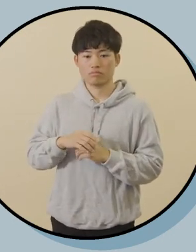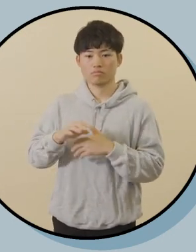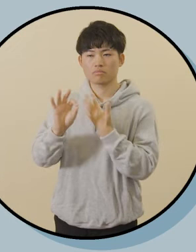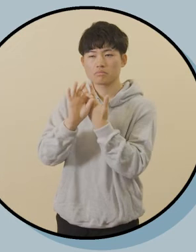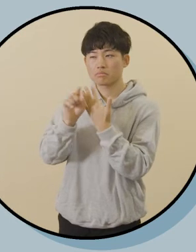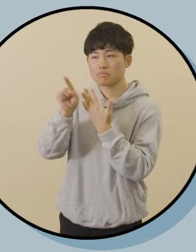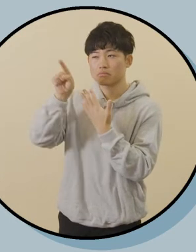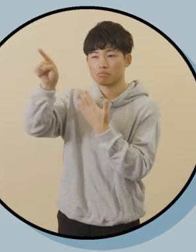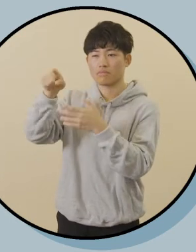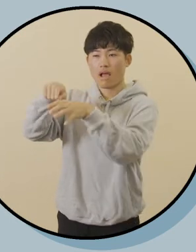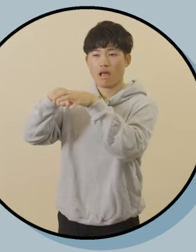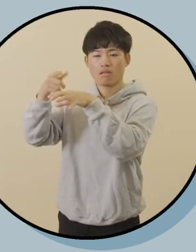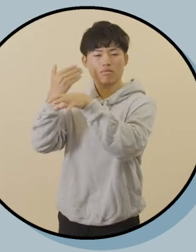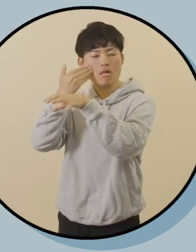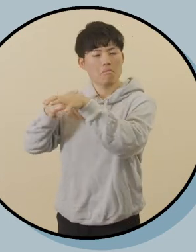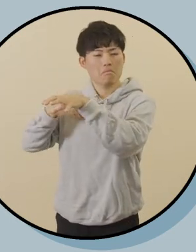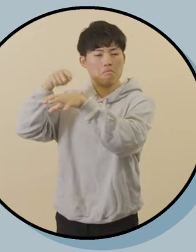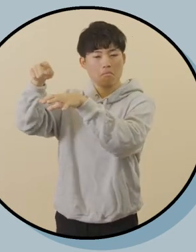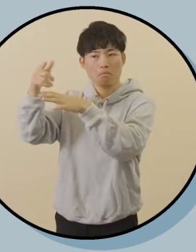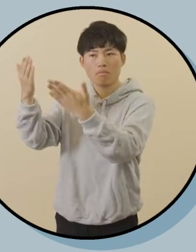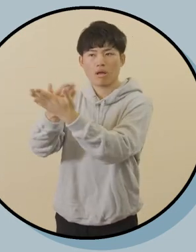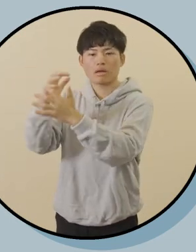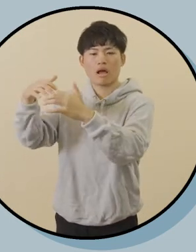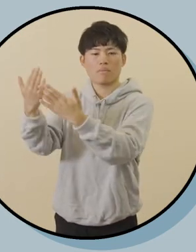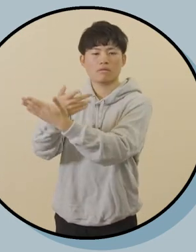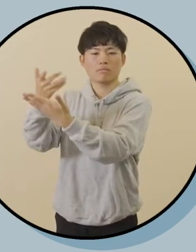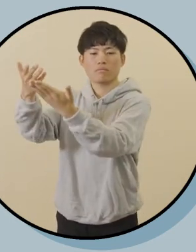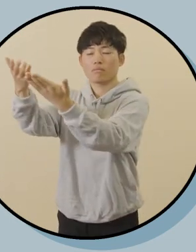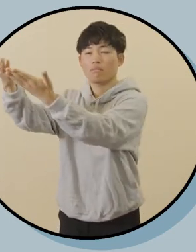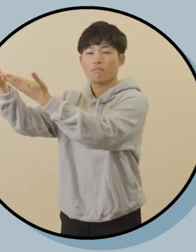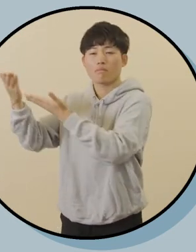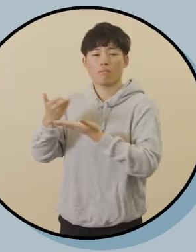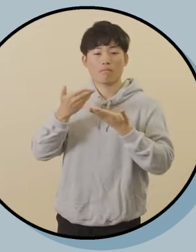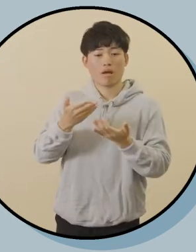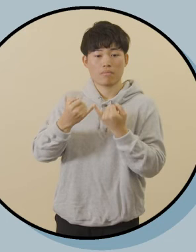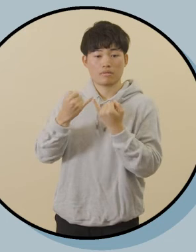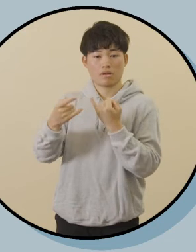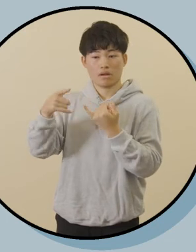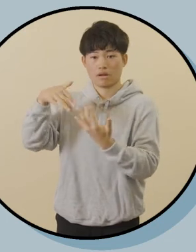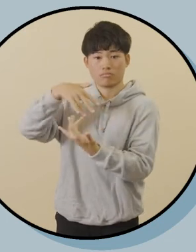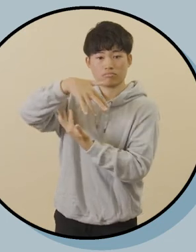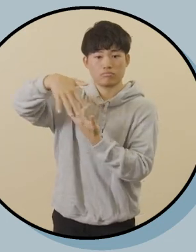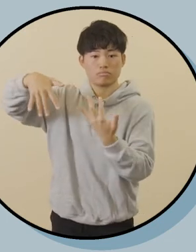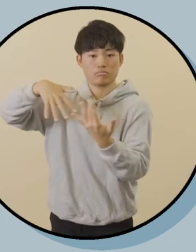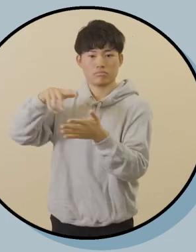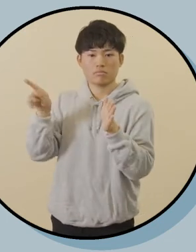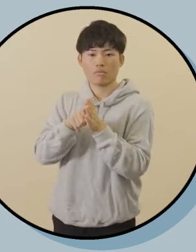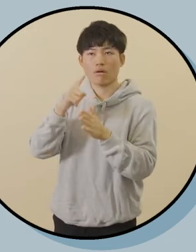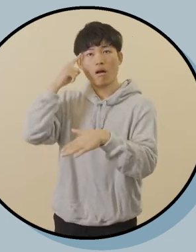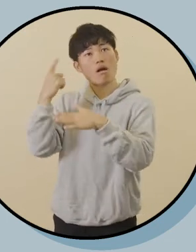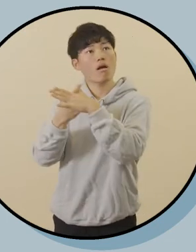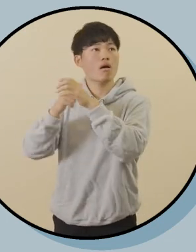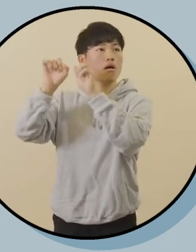じるっていうか、もう、どこどこの、誰々の畑の野菜が余ったから、うちに来るみたいな、その流れ、今までこう、なんか、あ